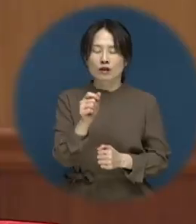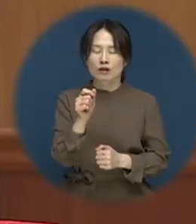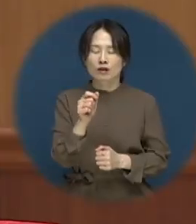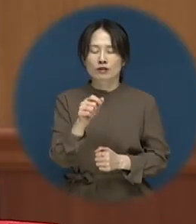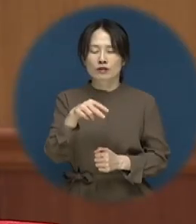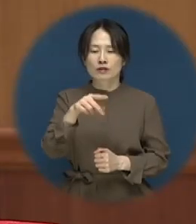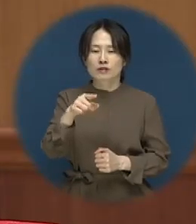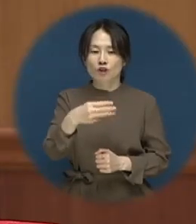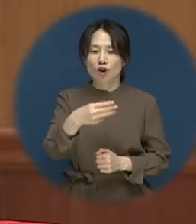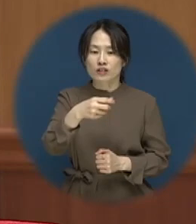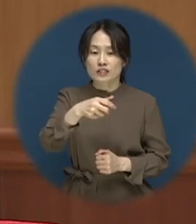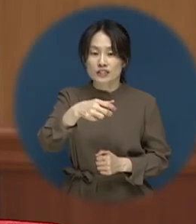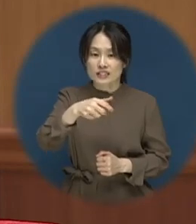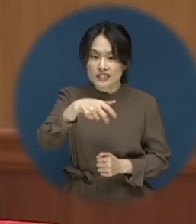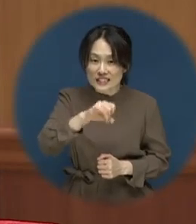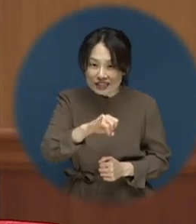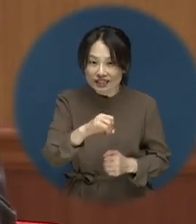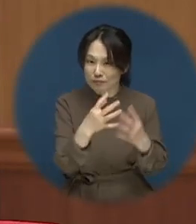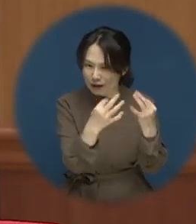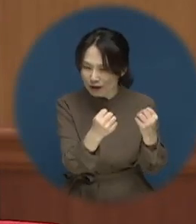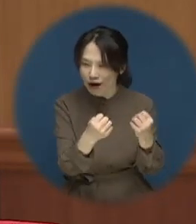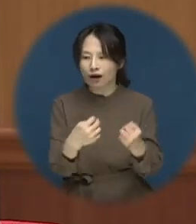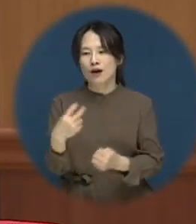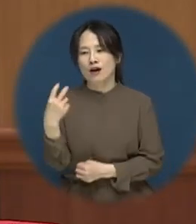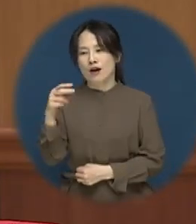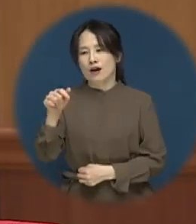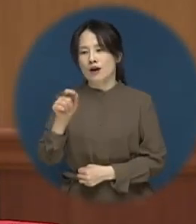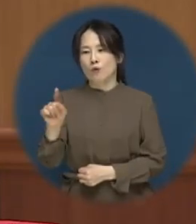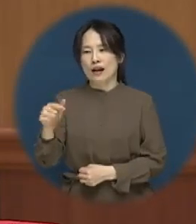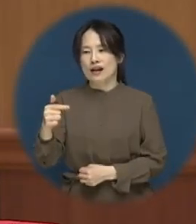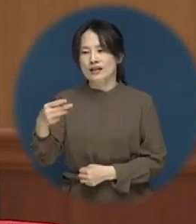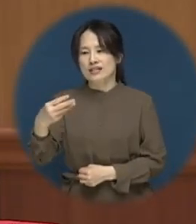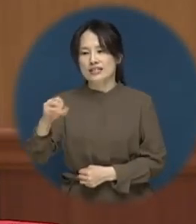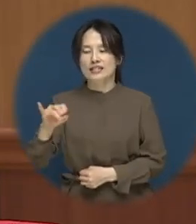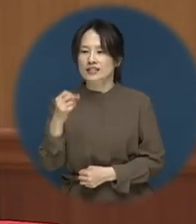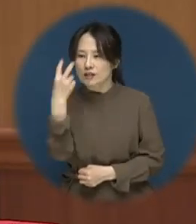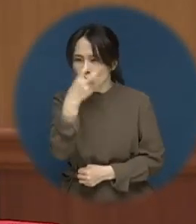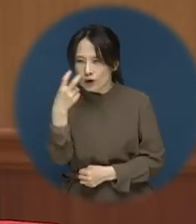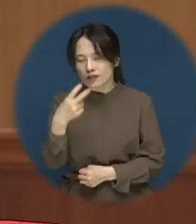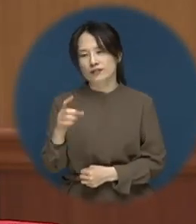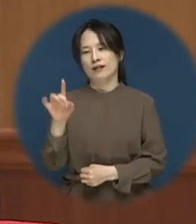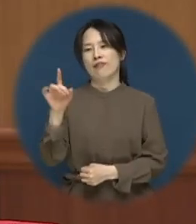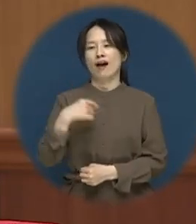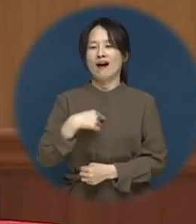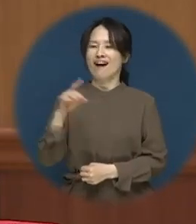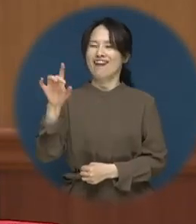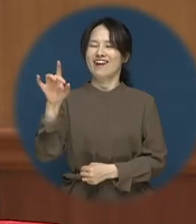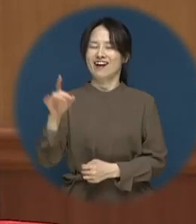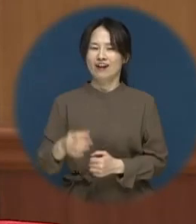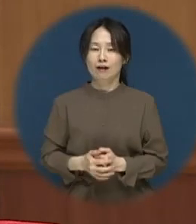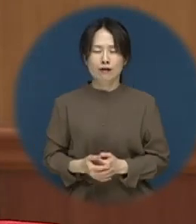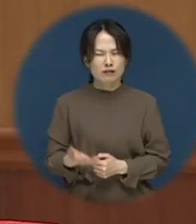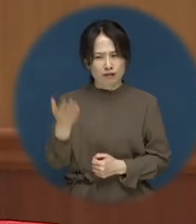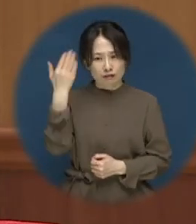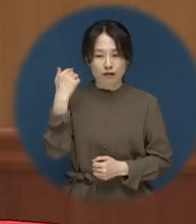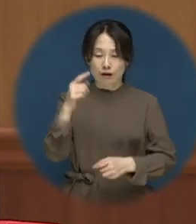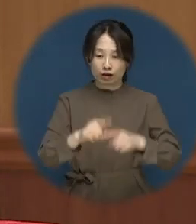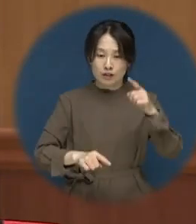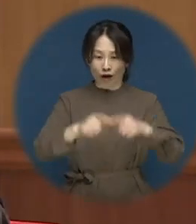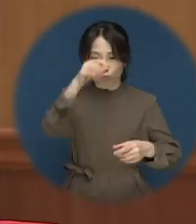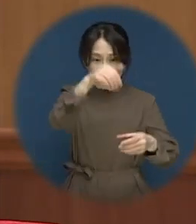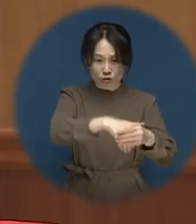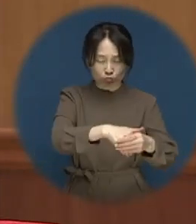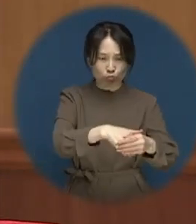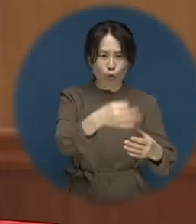유일했어요? 유일하게. 그 유일이 왜 그러냐면 그때 당시에는 그 나무를 심으면 엄청나게 돈을 벌 시기에